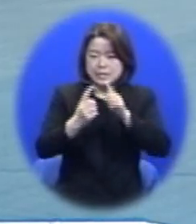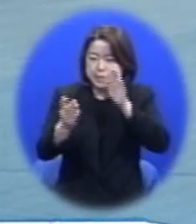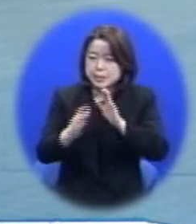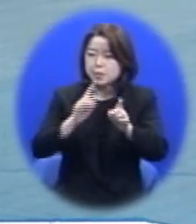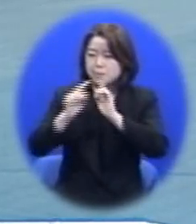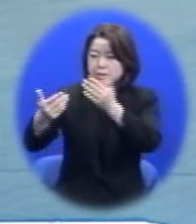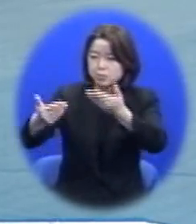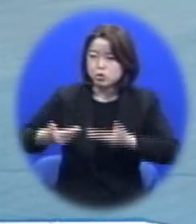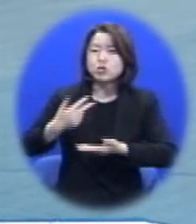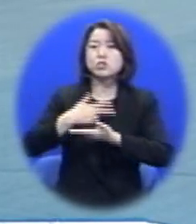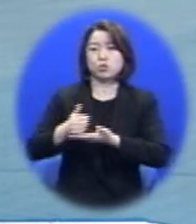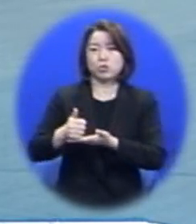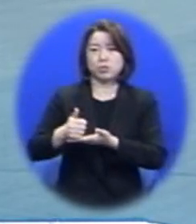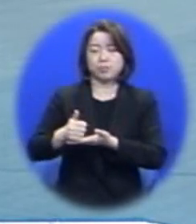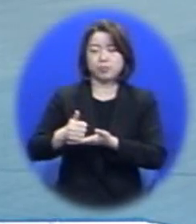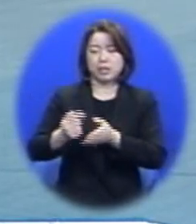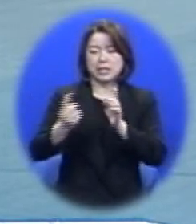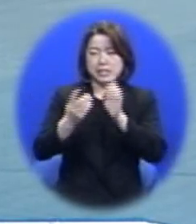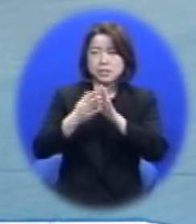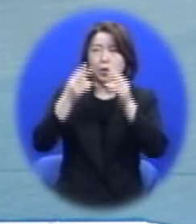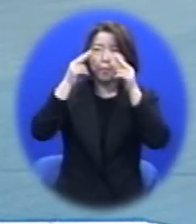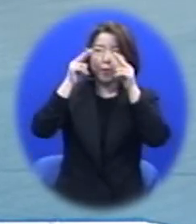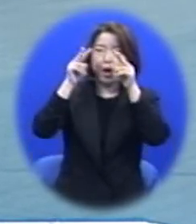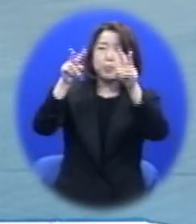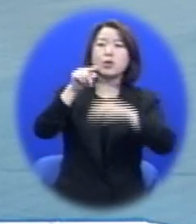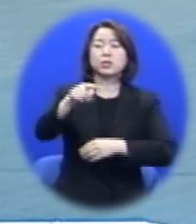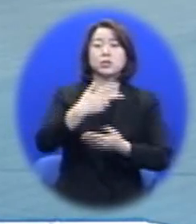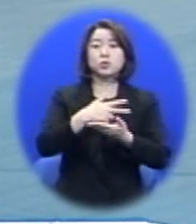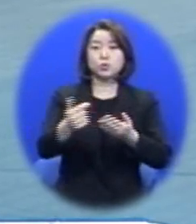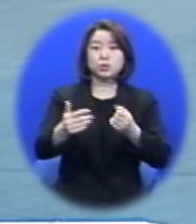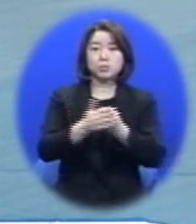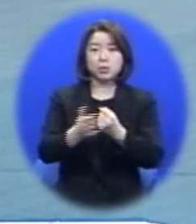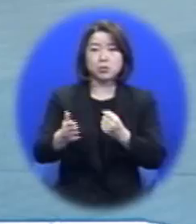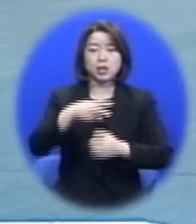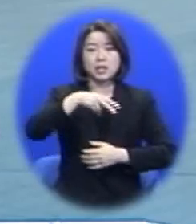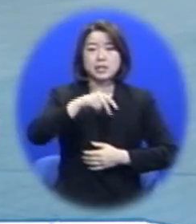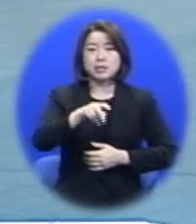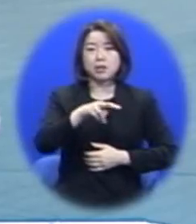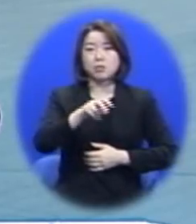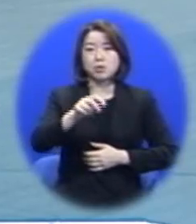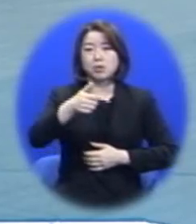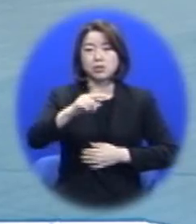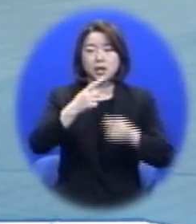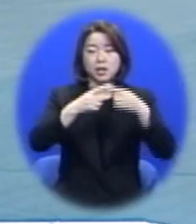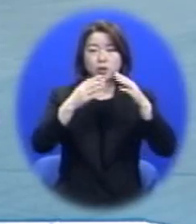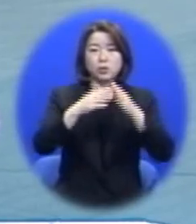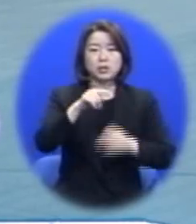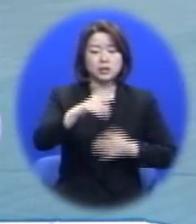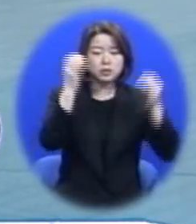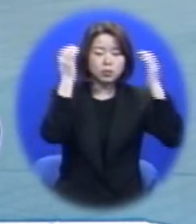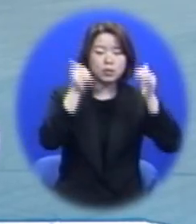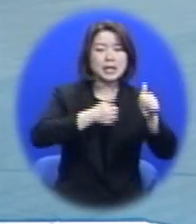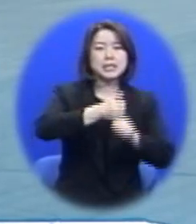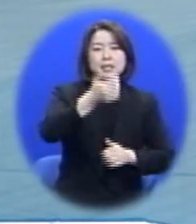주님, 친히 바라보게 되는 그 주님 때문에 서머나 교회는 그 고난을 이겼던 거예요.